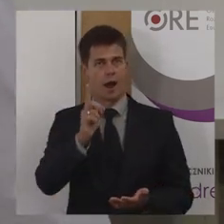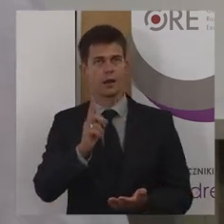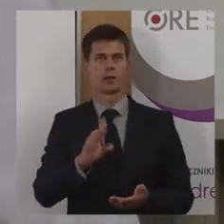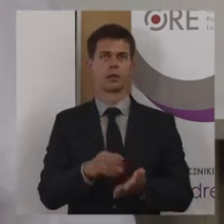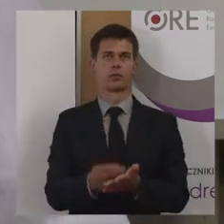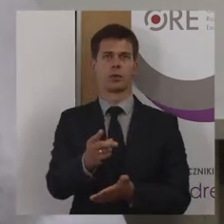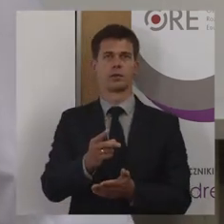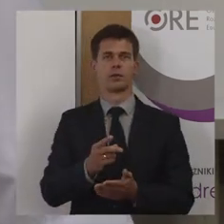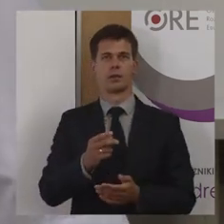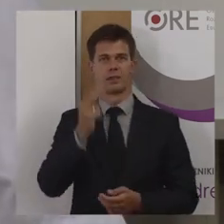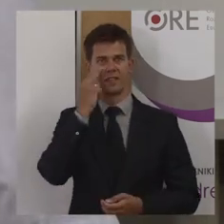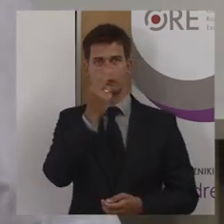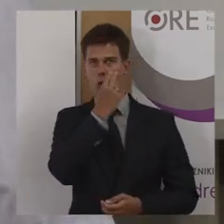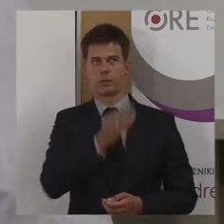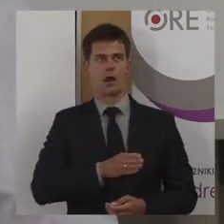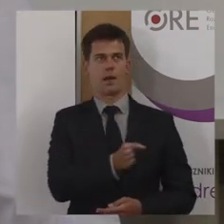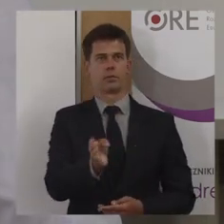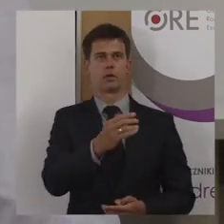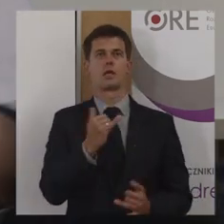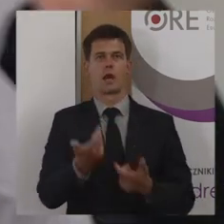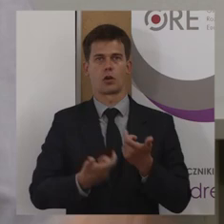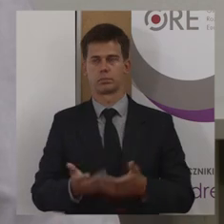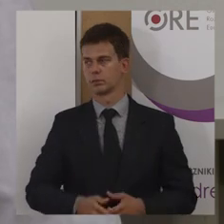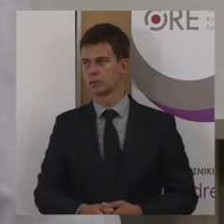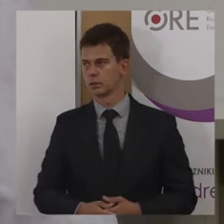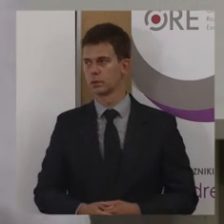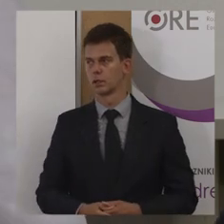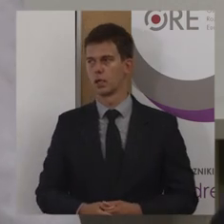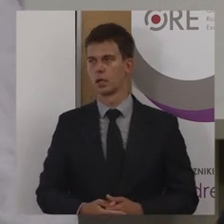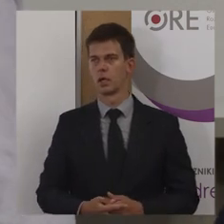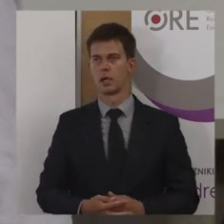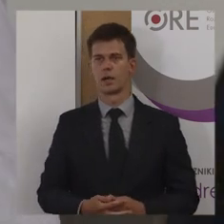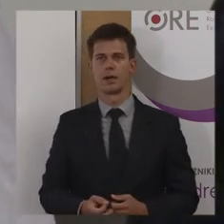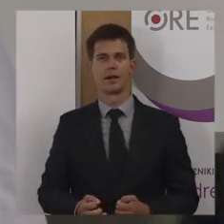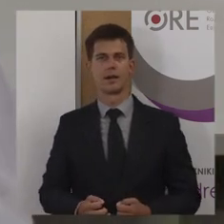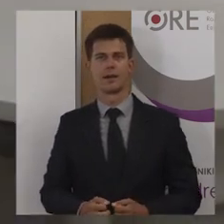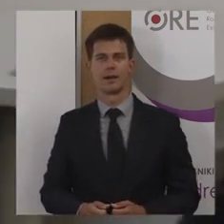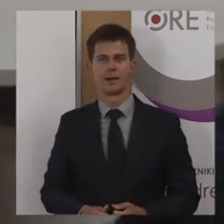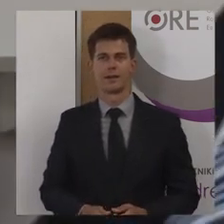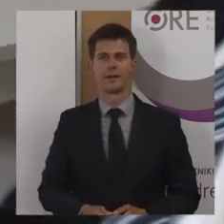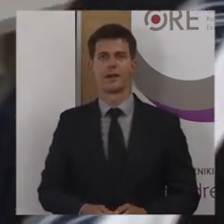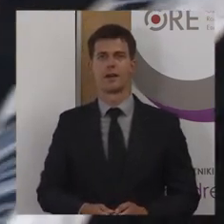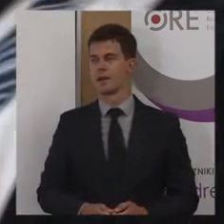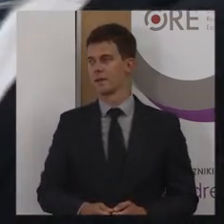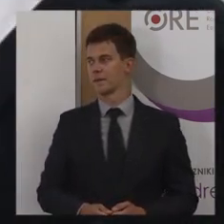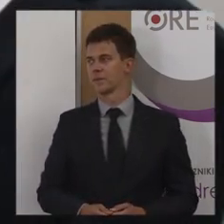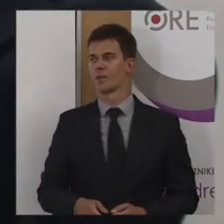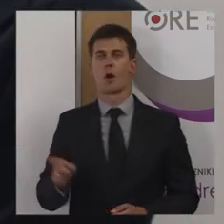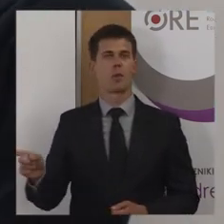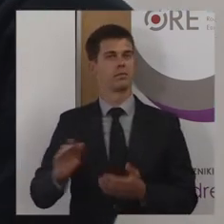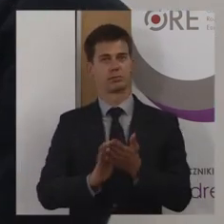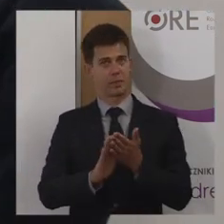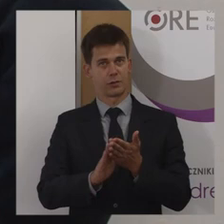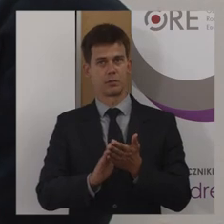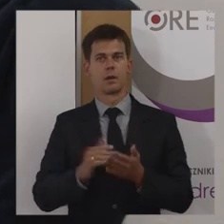ogarnięcie labiryntu przez osobę niewidomą jest praktycznie niemożliwe. Tu się głęboko mylisz właśnie. Kiedyś ci pokażę, jak wygląda gra